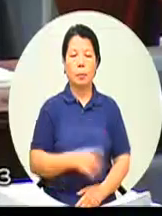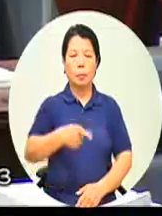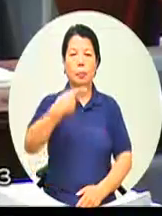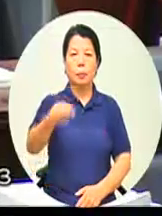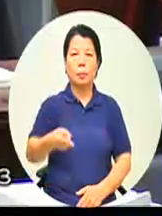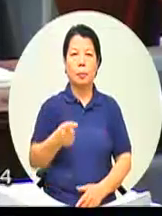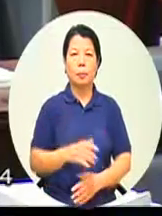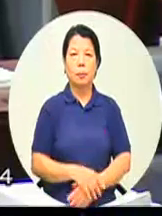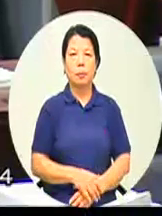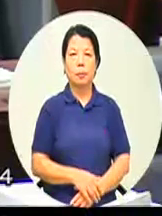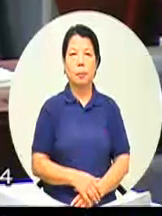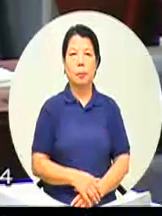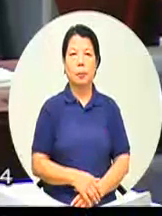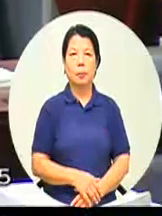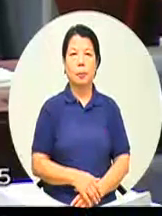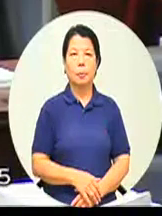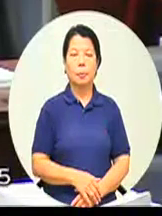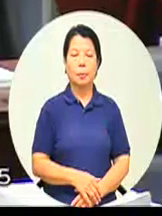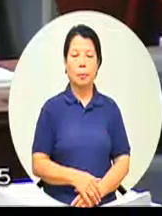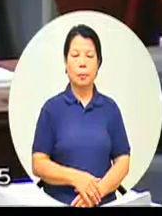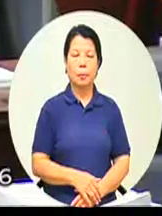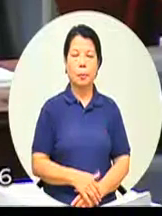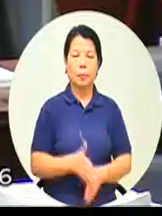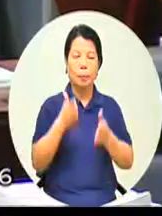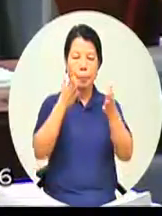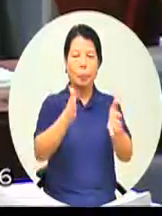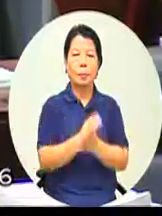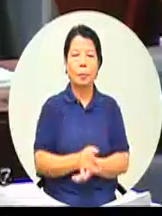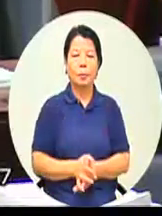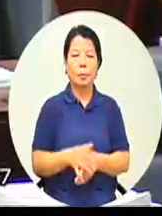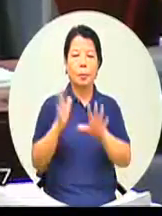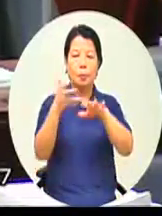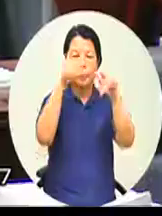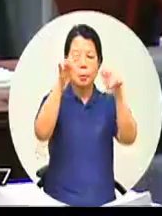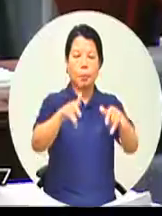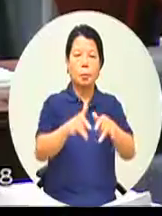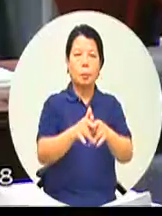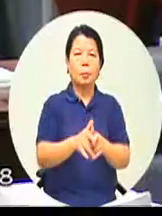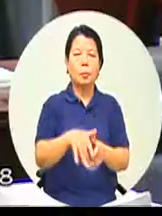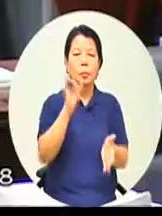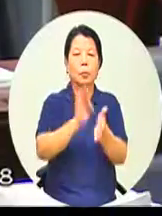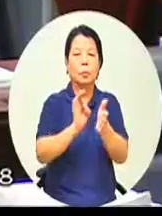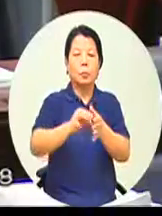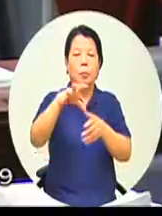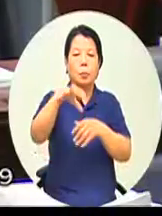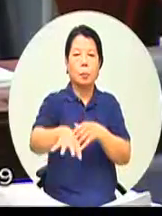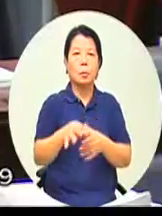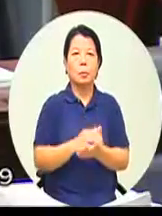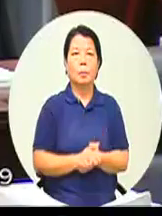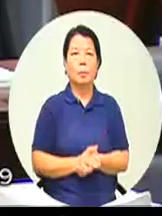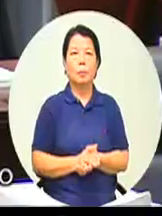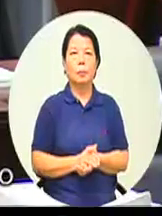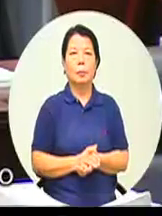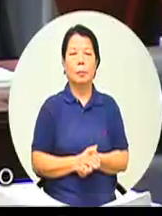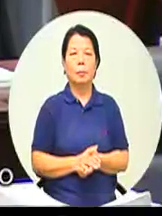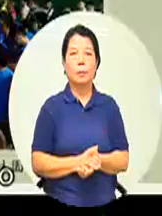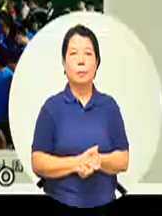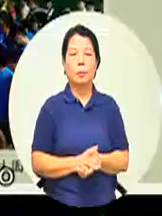就针对我们的风雨球场一家